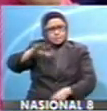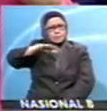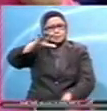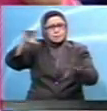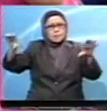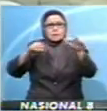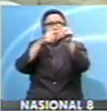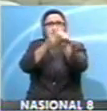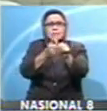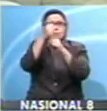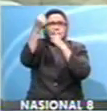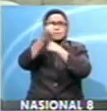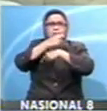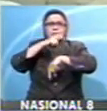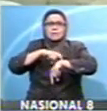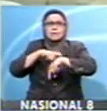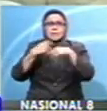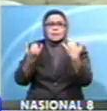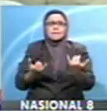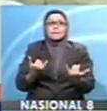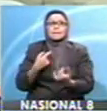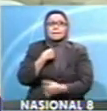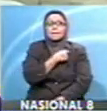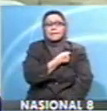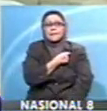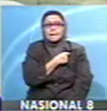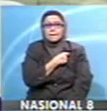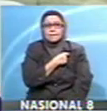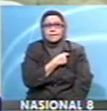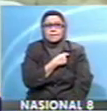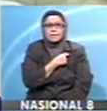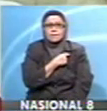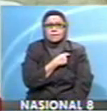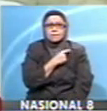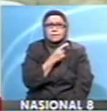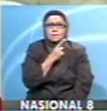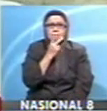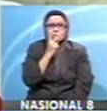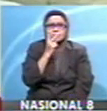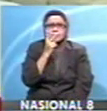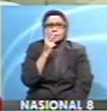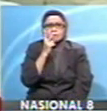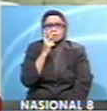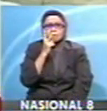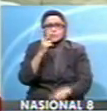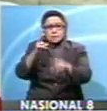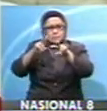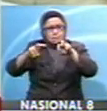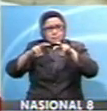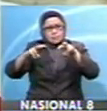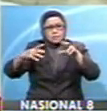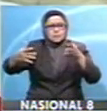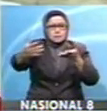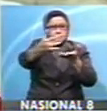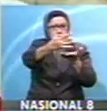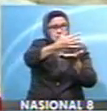keadaan semasa currently are looking capacity of our revenue earning for